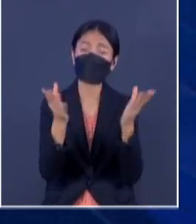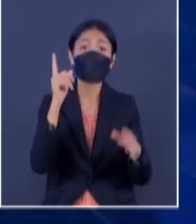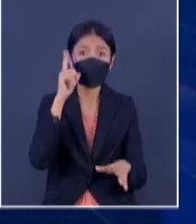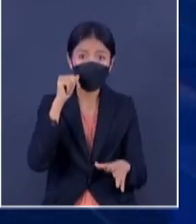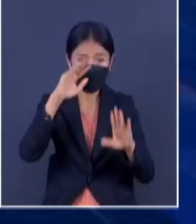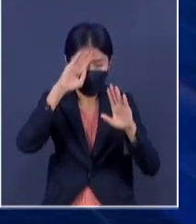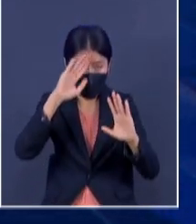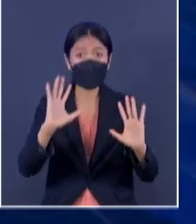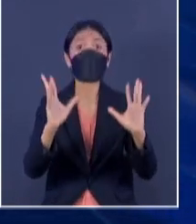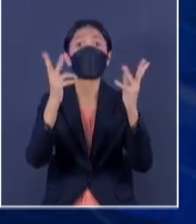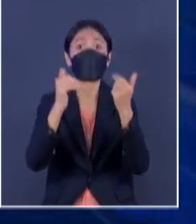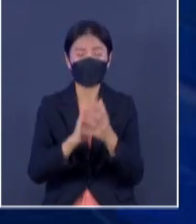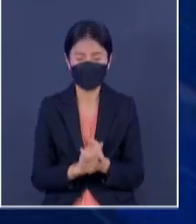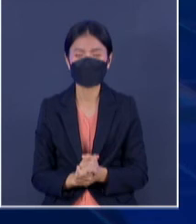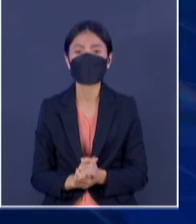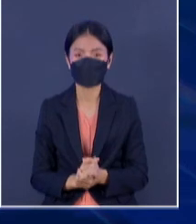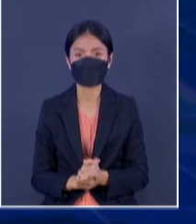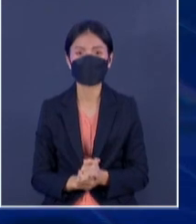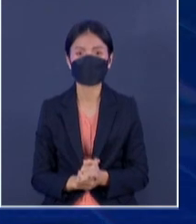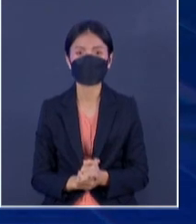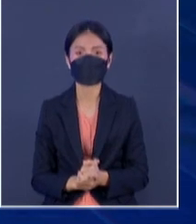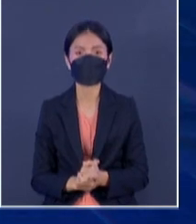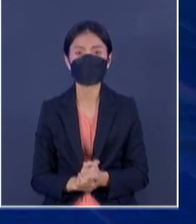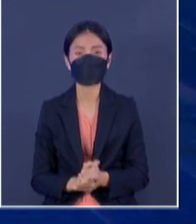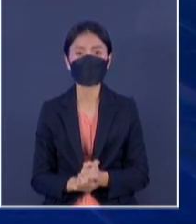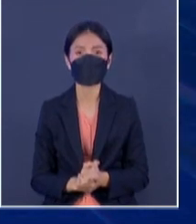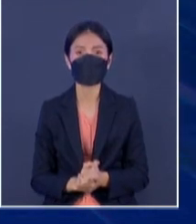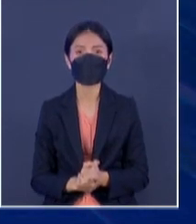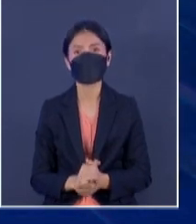วยในเร็ววันนะครับนี่ก็เป็นอีกหนึ่งมุมมองจริงๆครับที่มันเกิดขึ้นในสังคมเรา